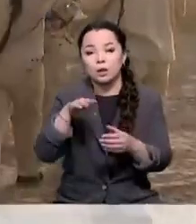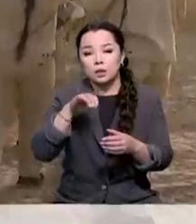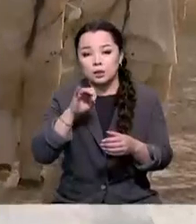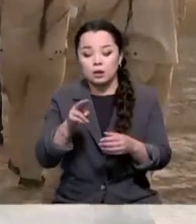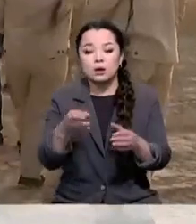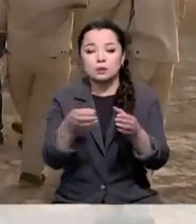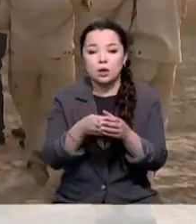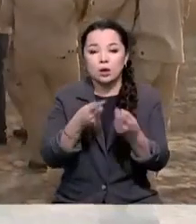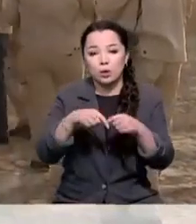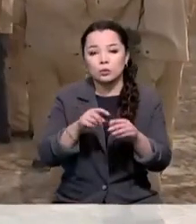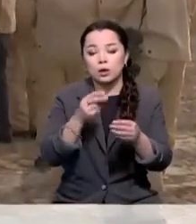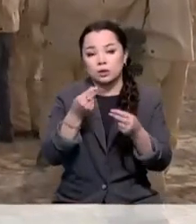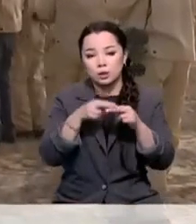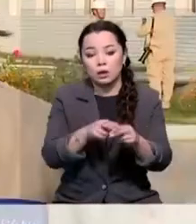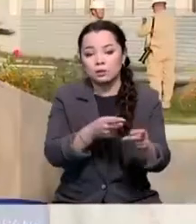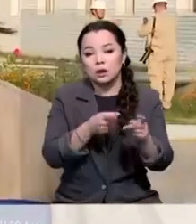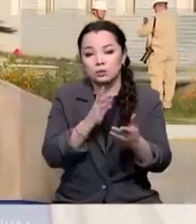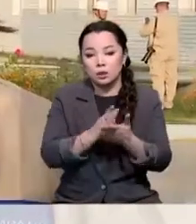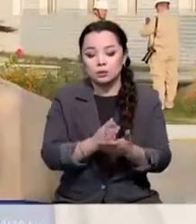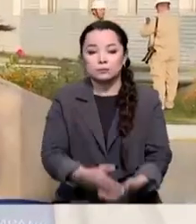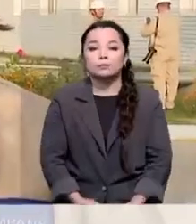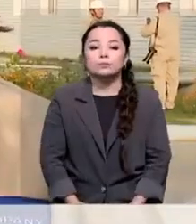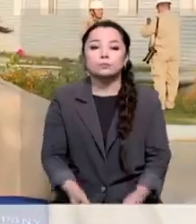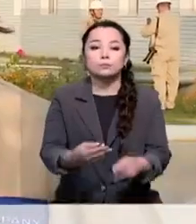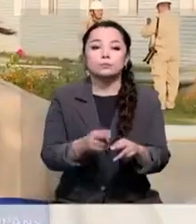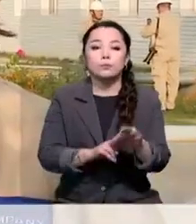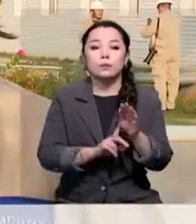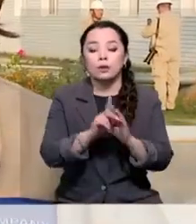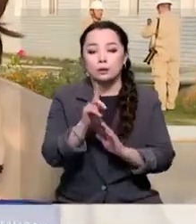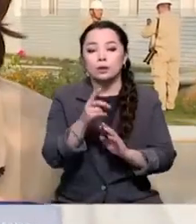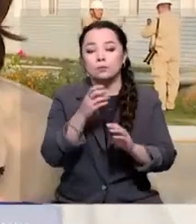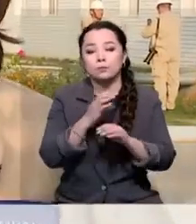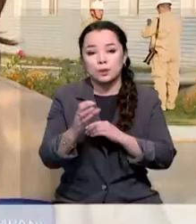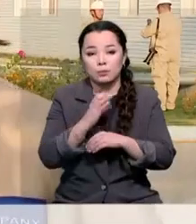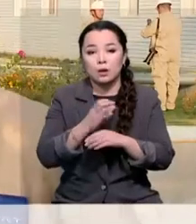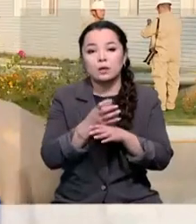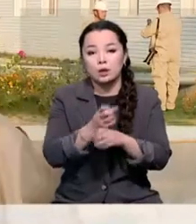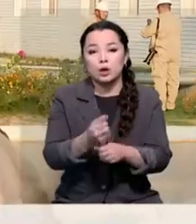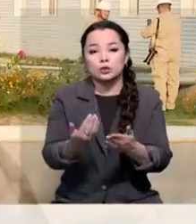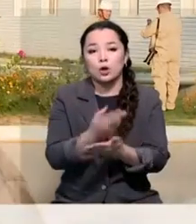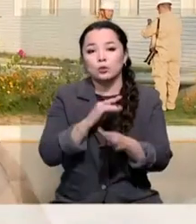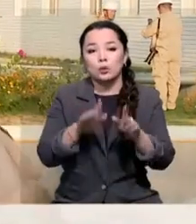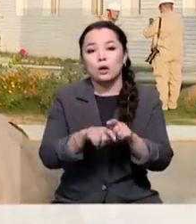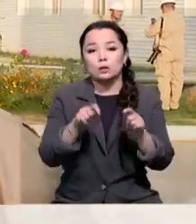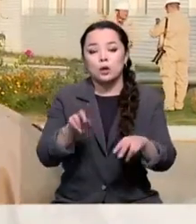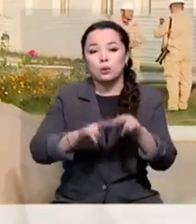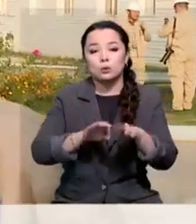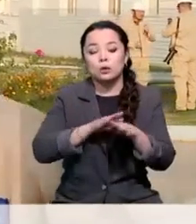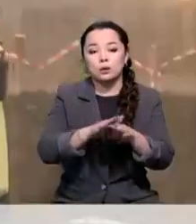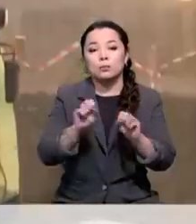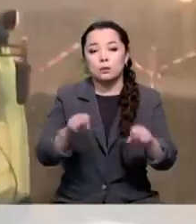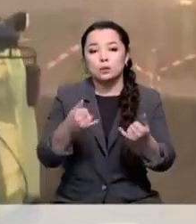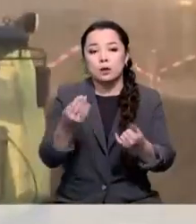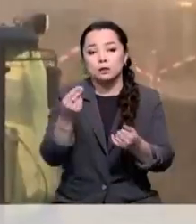фонд акционерлік қоғам тарапынан қаражат тартылды. Бұл ең әуелі импортты азайтып, жаңа жұмыс орындарын құруға мүмкіндік береді. Сонымен